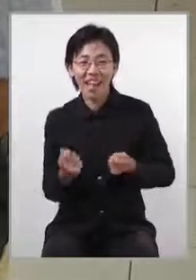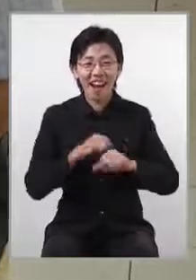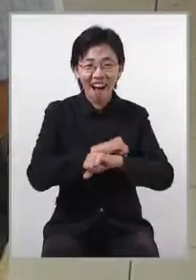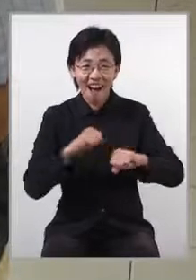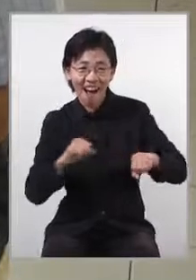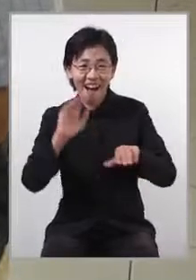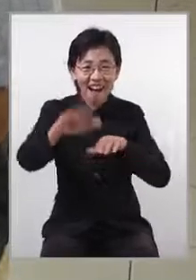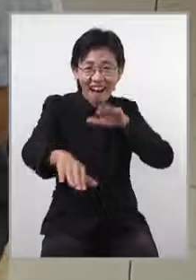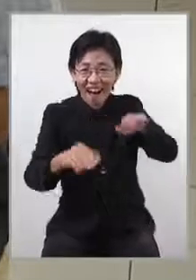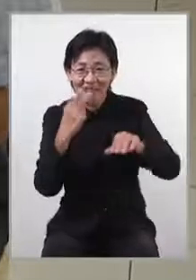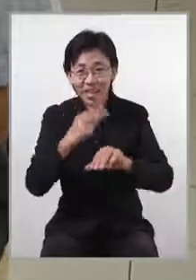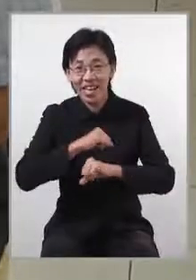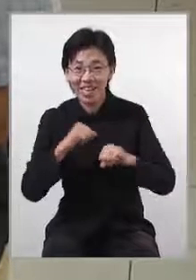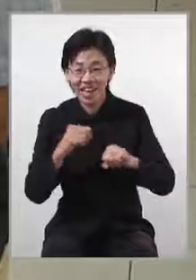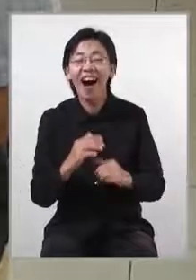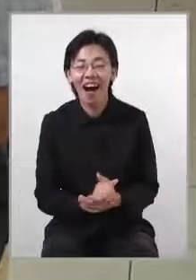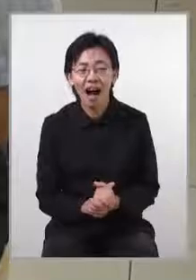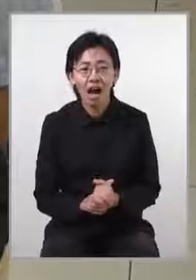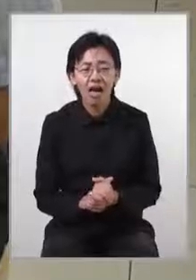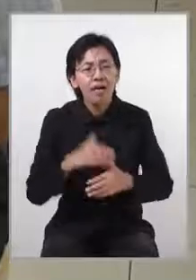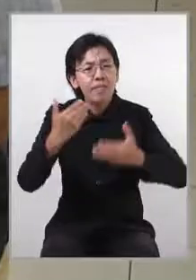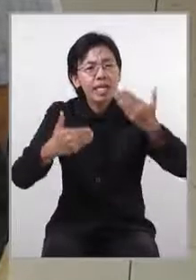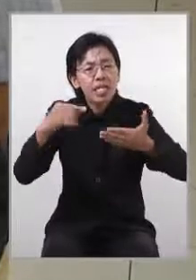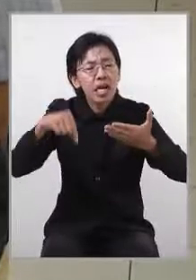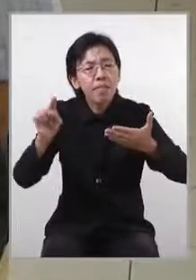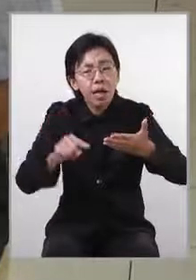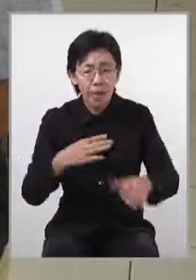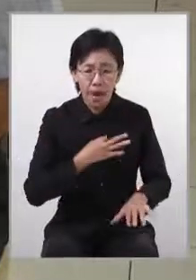อผ้ากิจกรรมมีอะไรบ้างครับที่นี